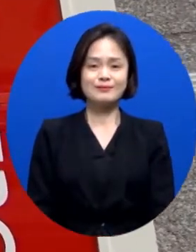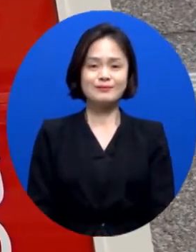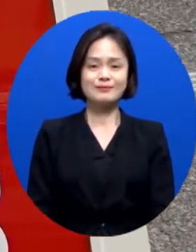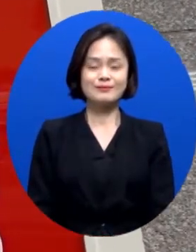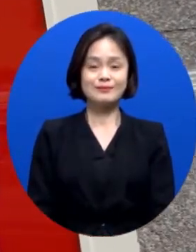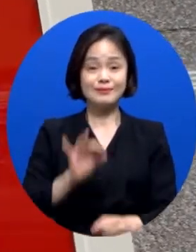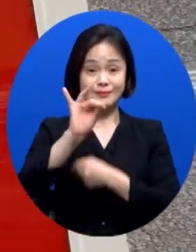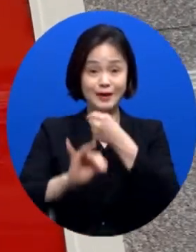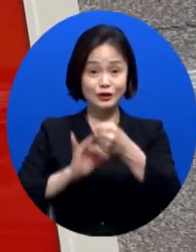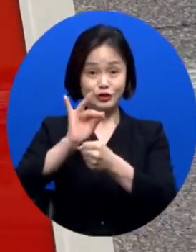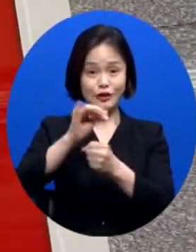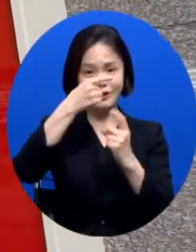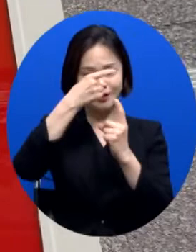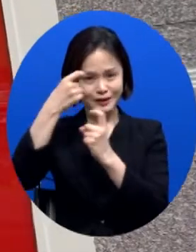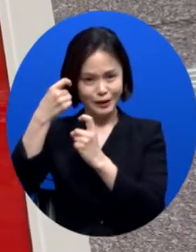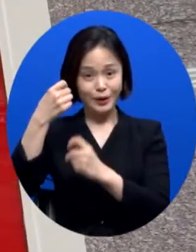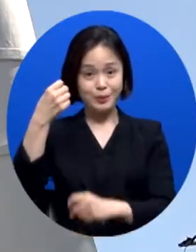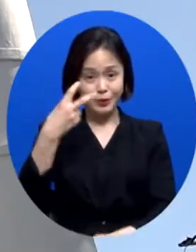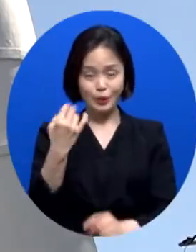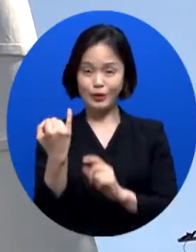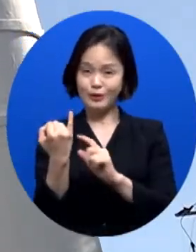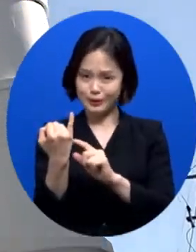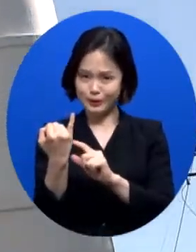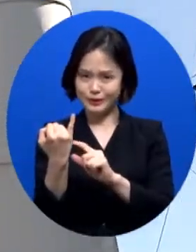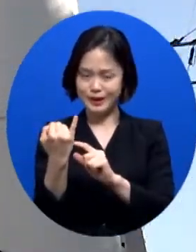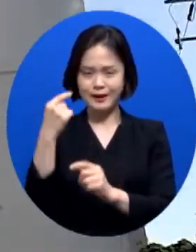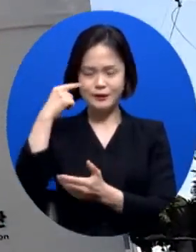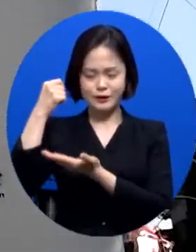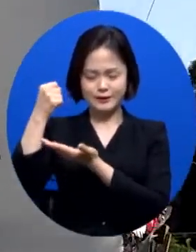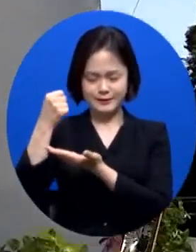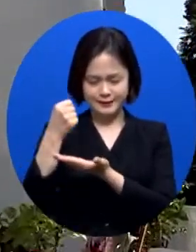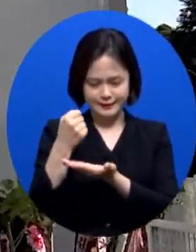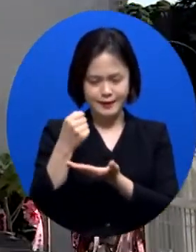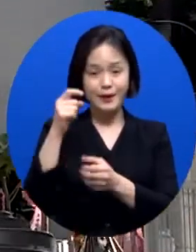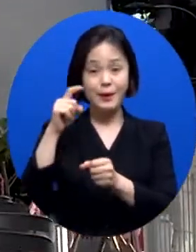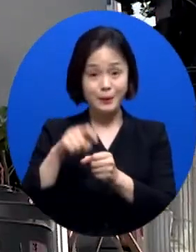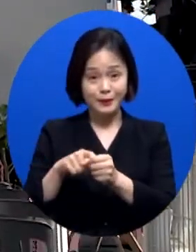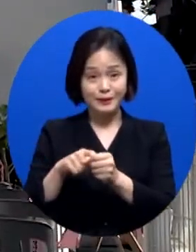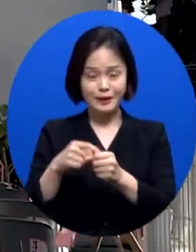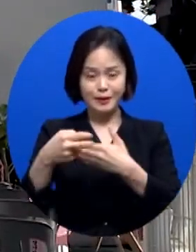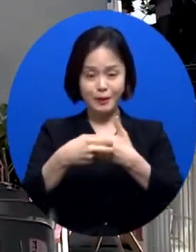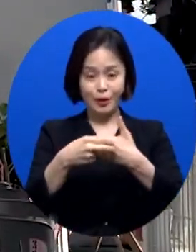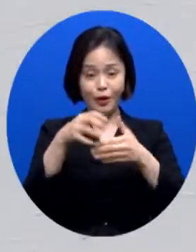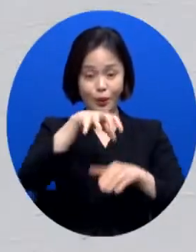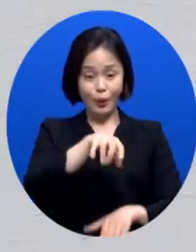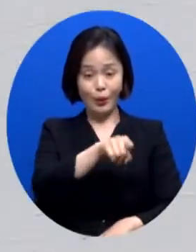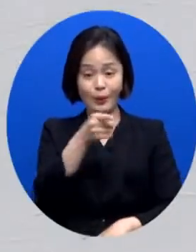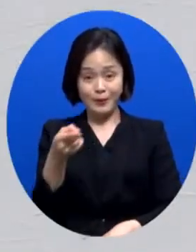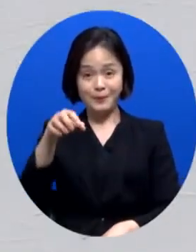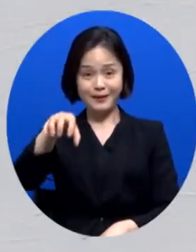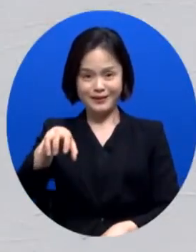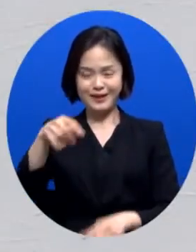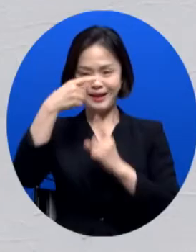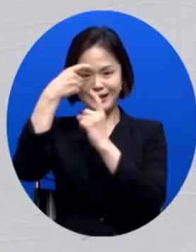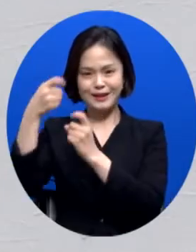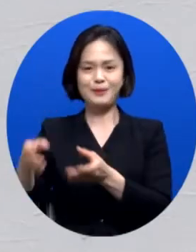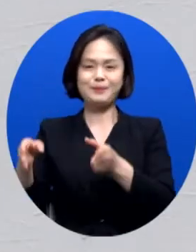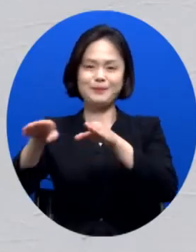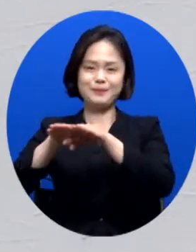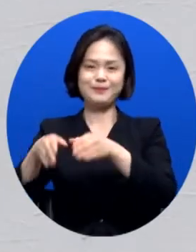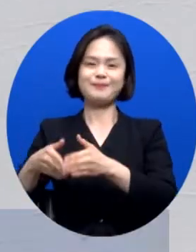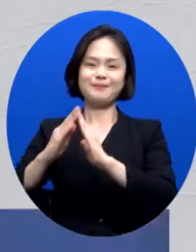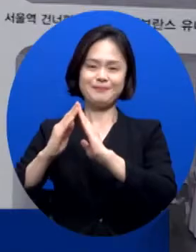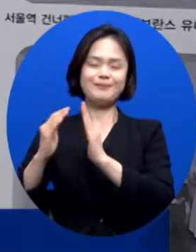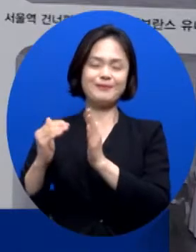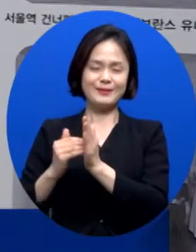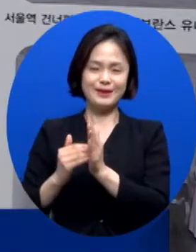기념하고 로제타홀 선교사의 업적과 그 정신을 이어가기 위해 병원 옆 공간에 로제타홀 기념관을 세웠습니다.